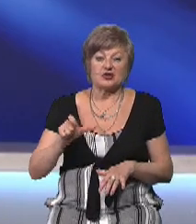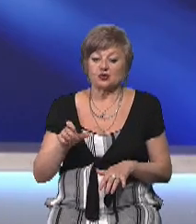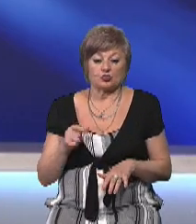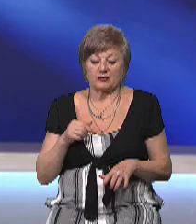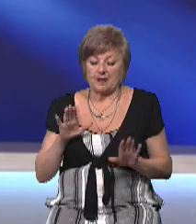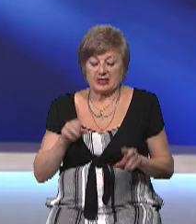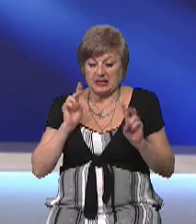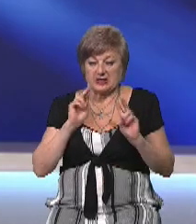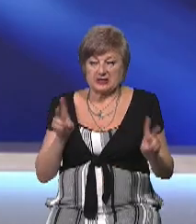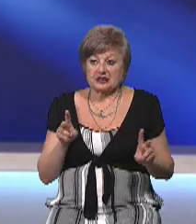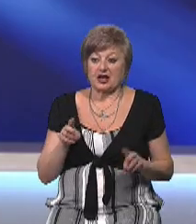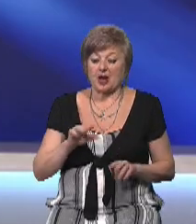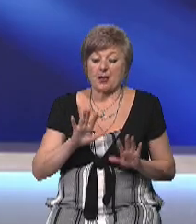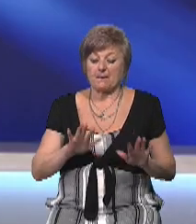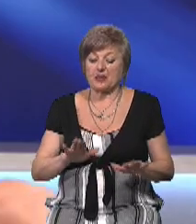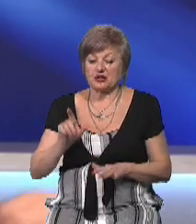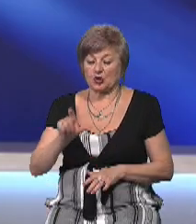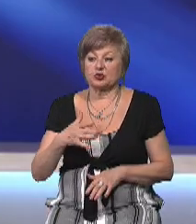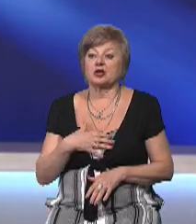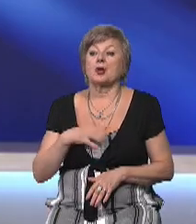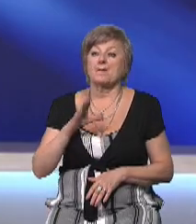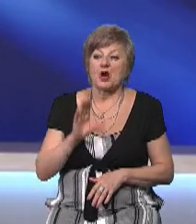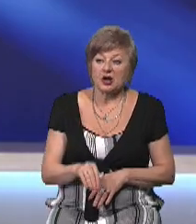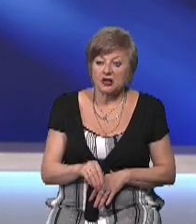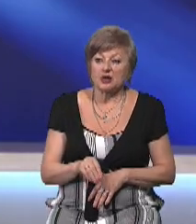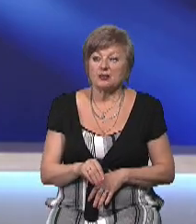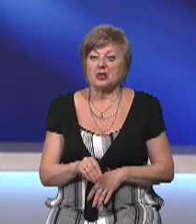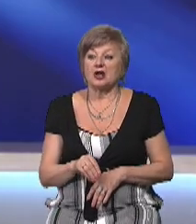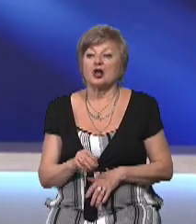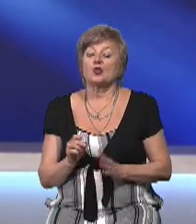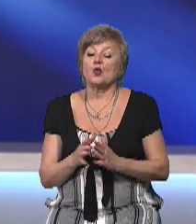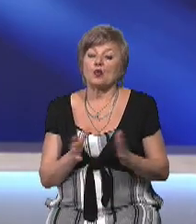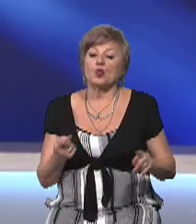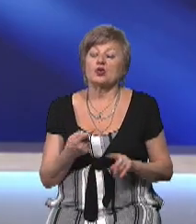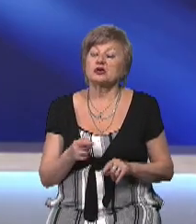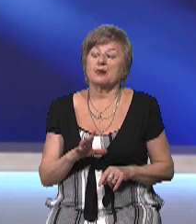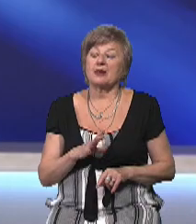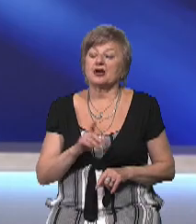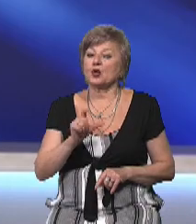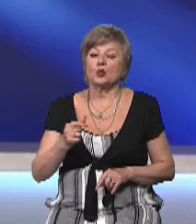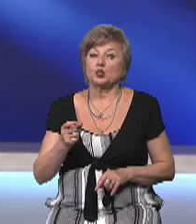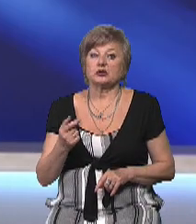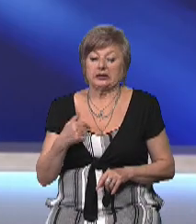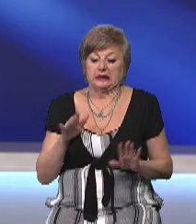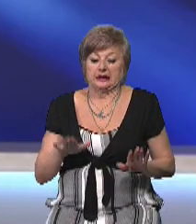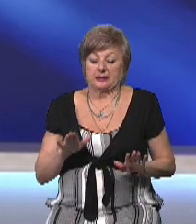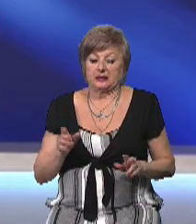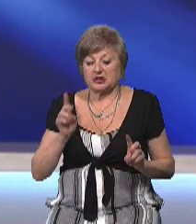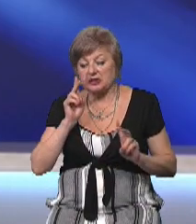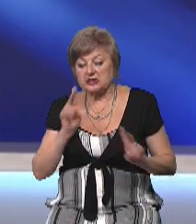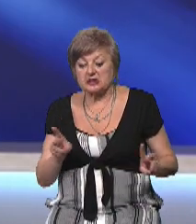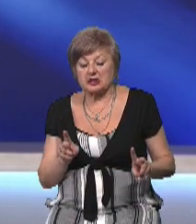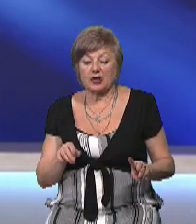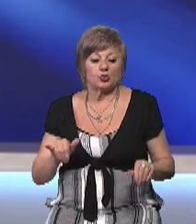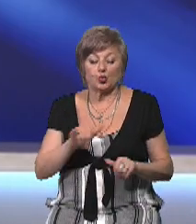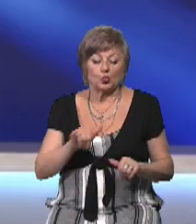місцеві. Були місцеві загиблі, хутори, які там пасіки були, але більшість це були не місцеві. Вони не знають, куди йти, де броди,